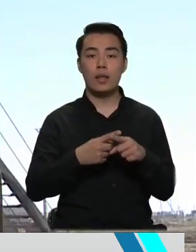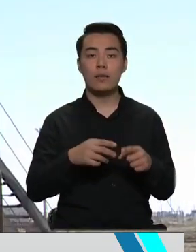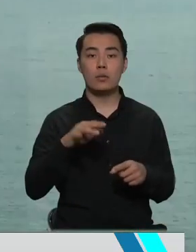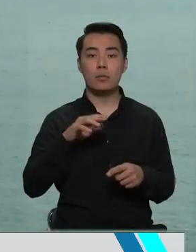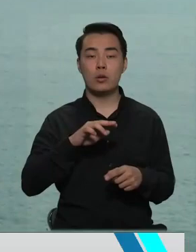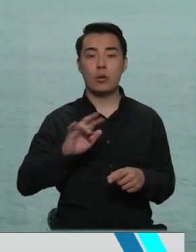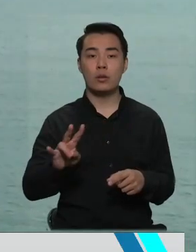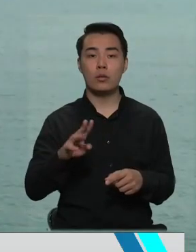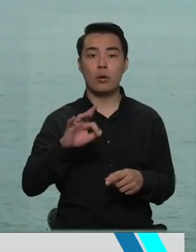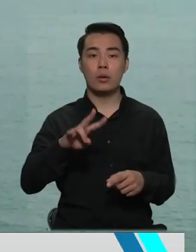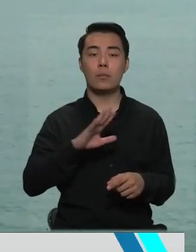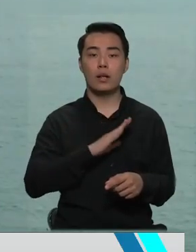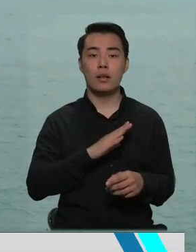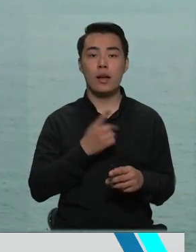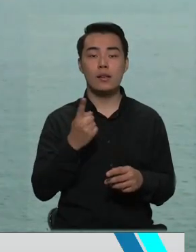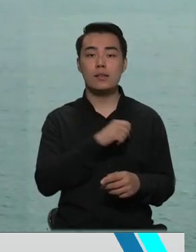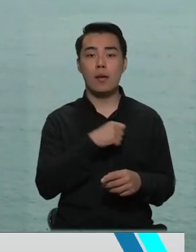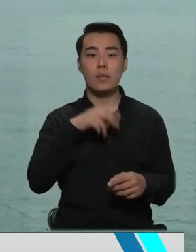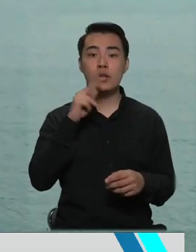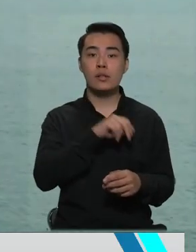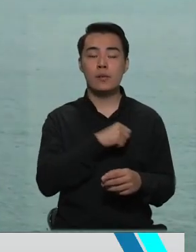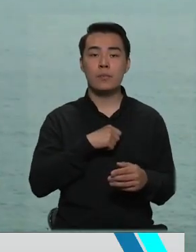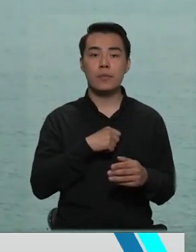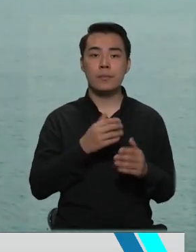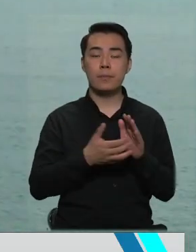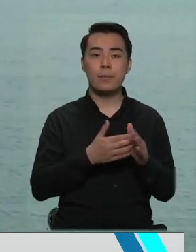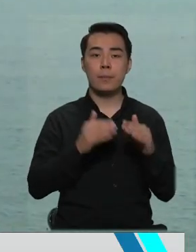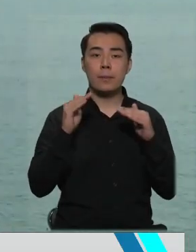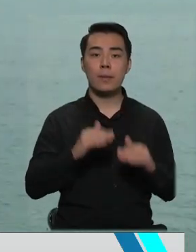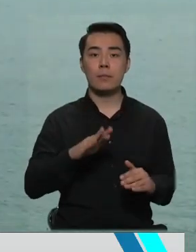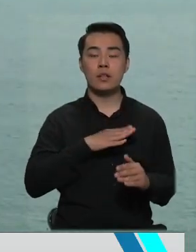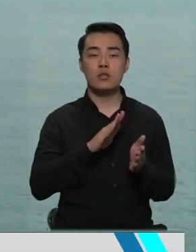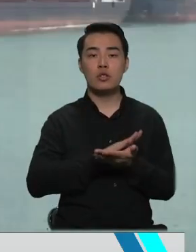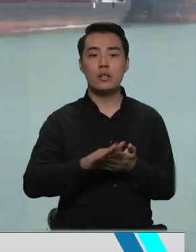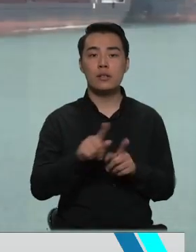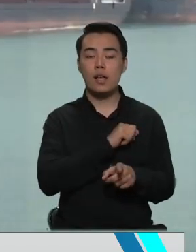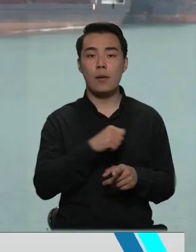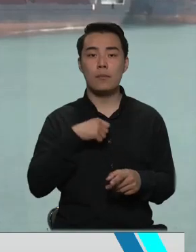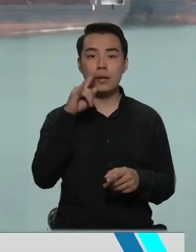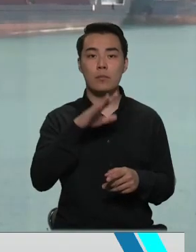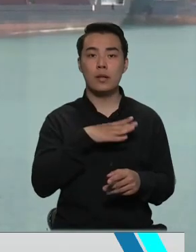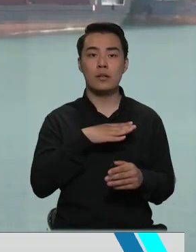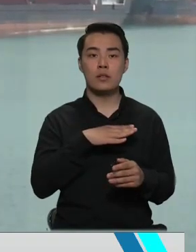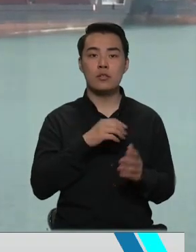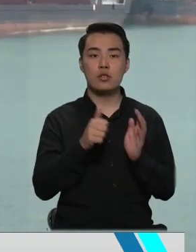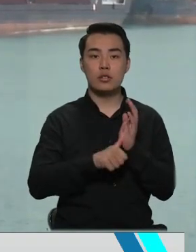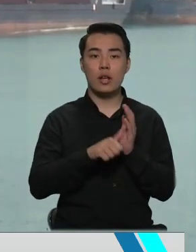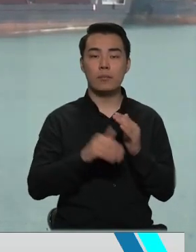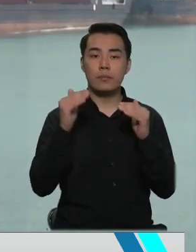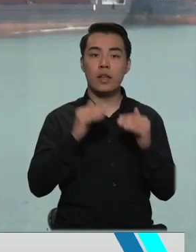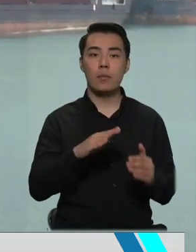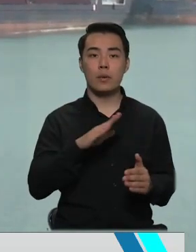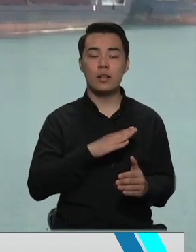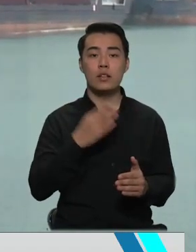с половиной миллионов тонн одна из причин снижения добычи чистая прибыль кастрон соила снизилась более чем в 60